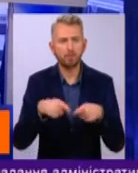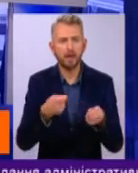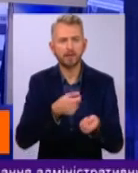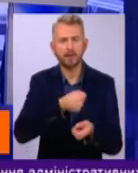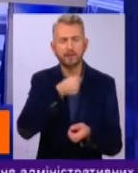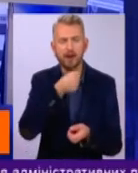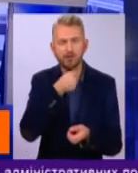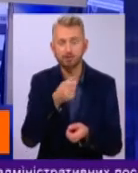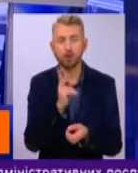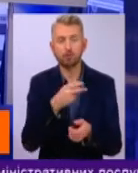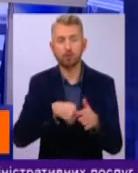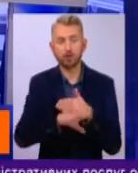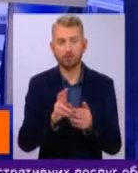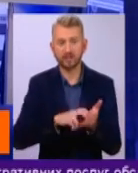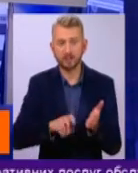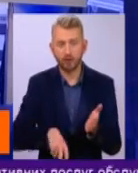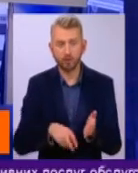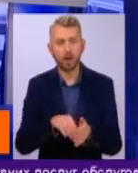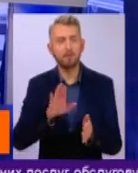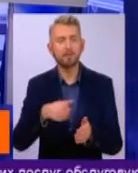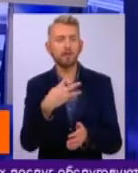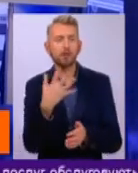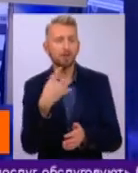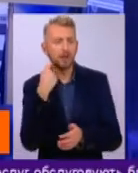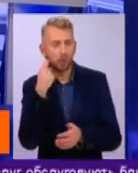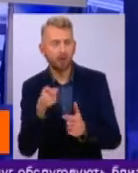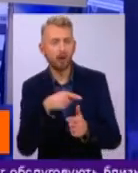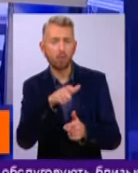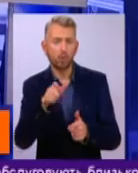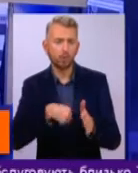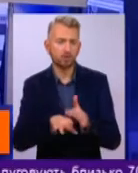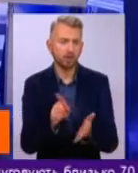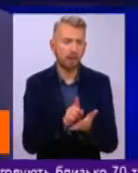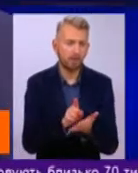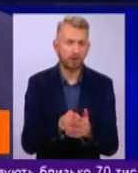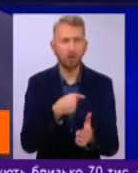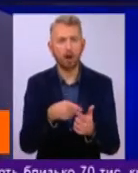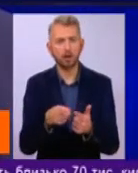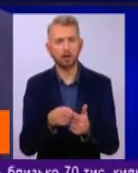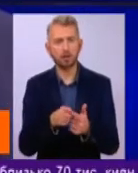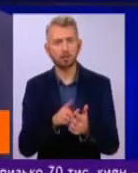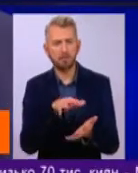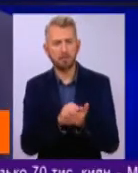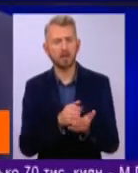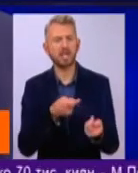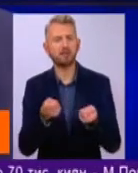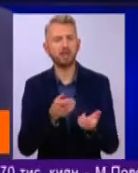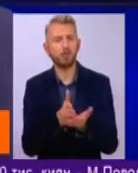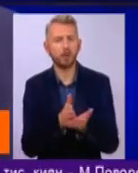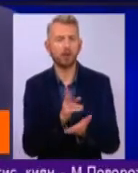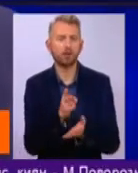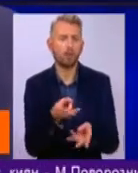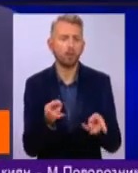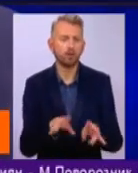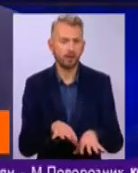старшими, які пішли у відставку. Після 45 або люди йшли на пенсію, або йшли на керівні посади, дехто залишався